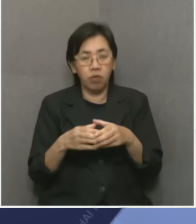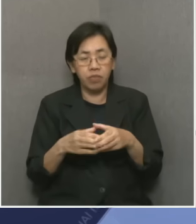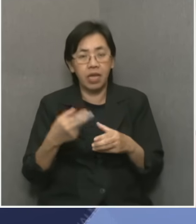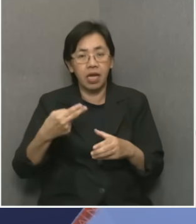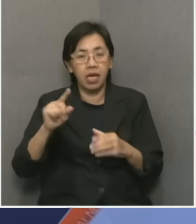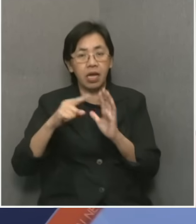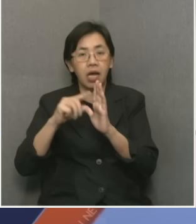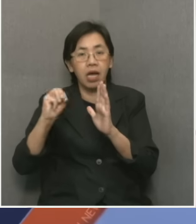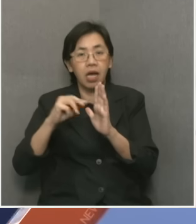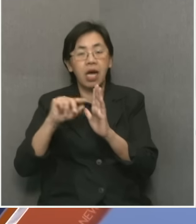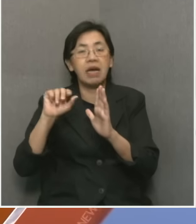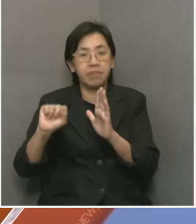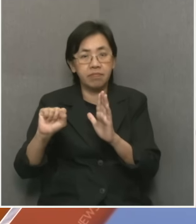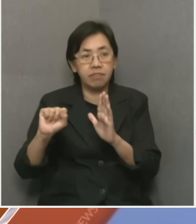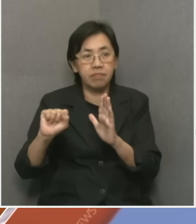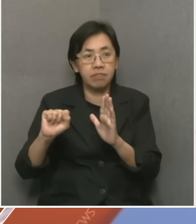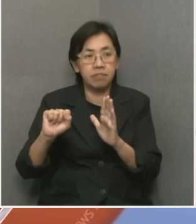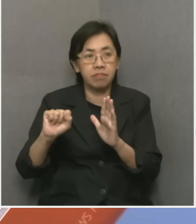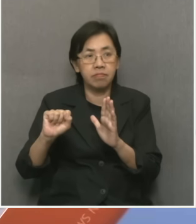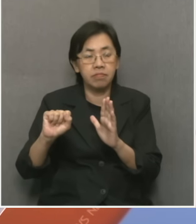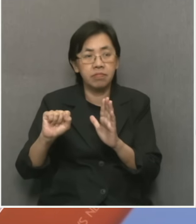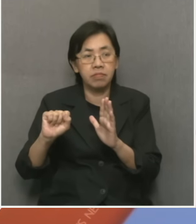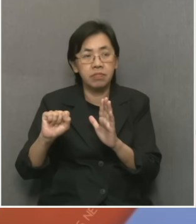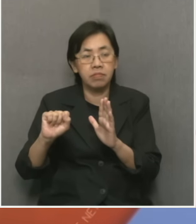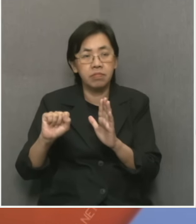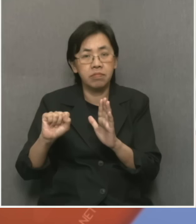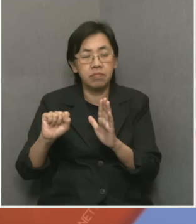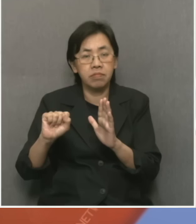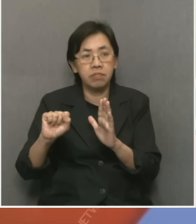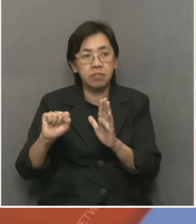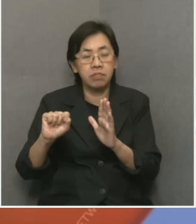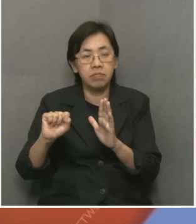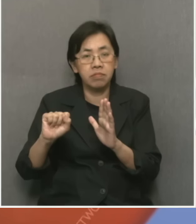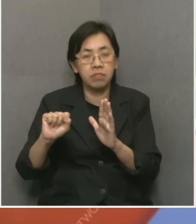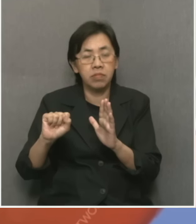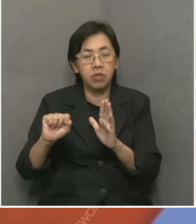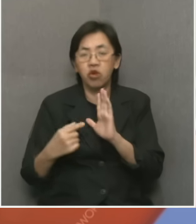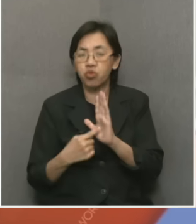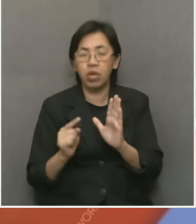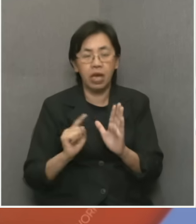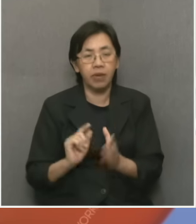สนะครับก็ค่อนข้างที่จะแสดงออกว่า